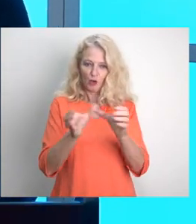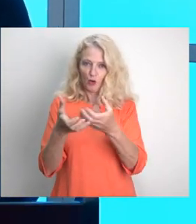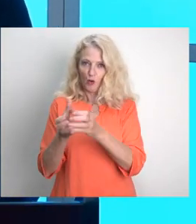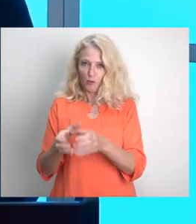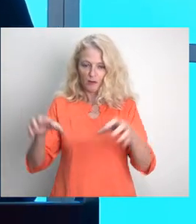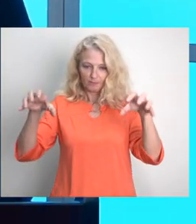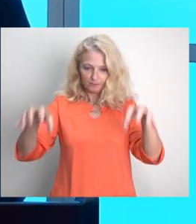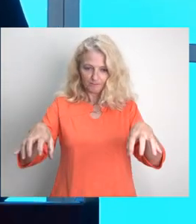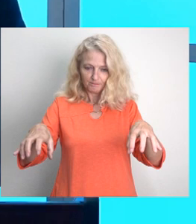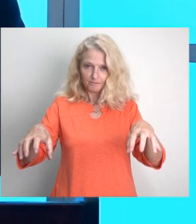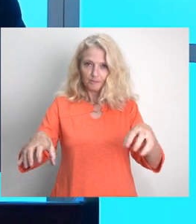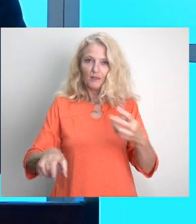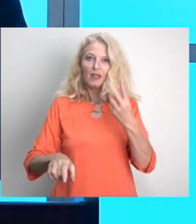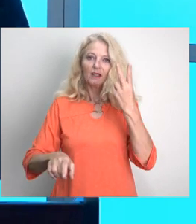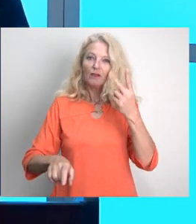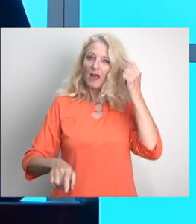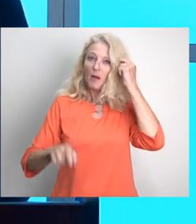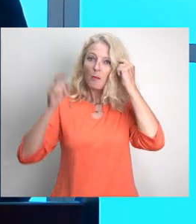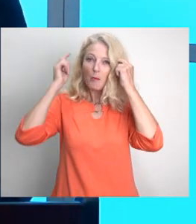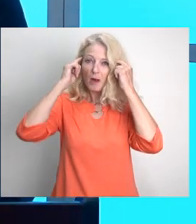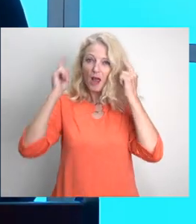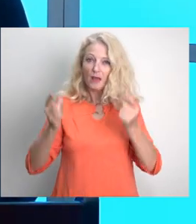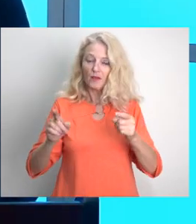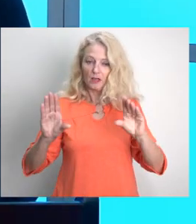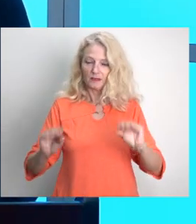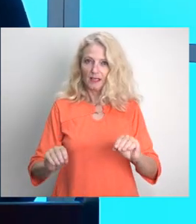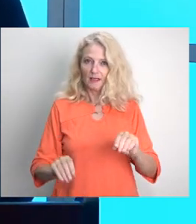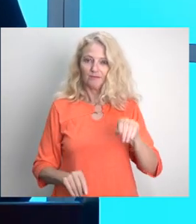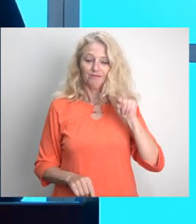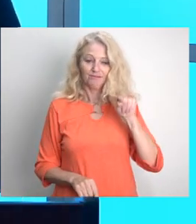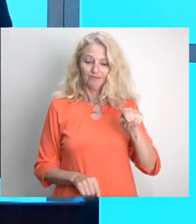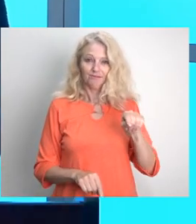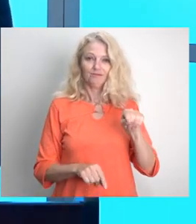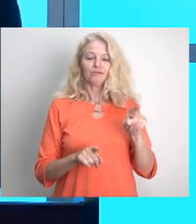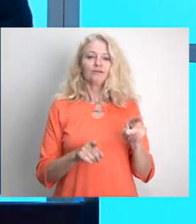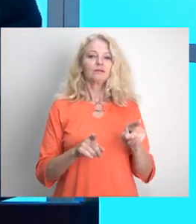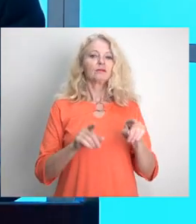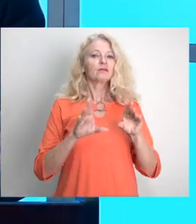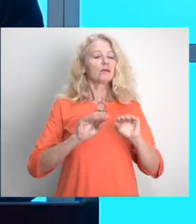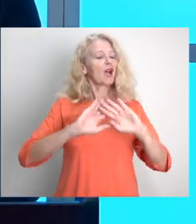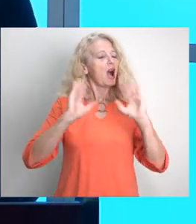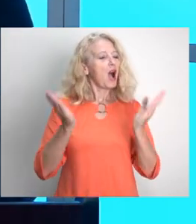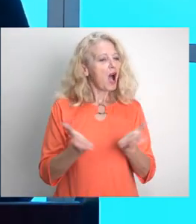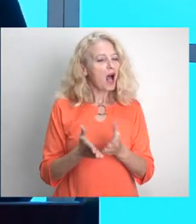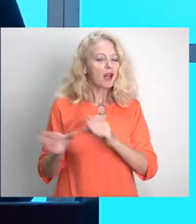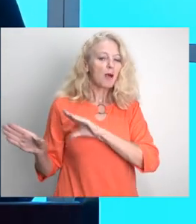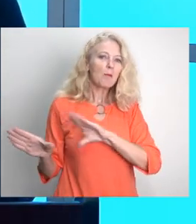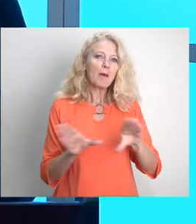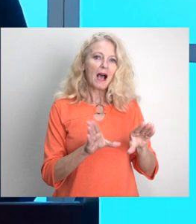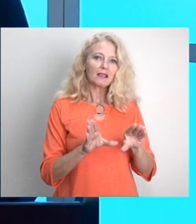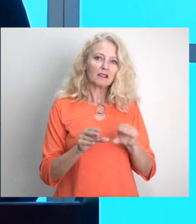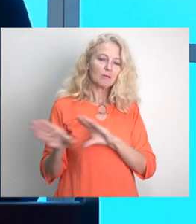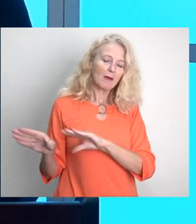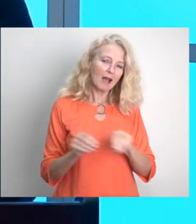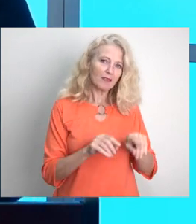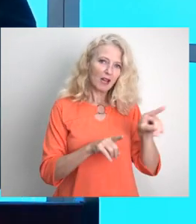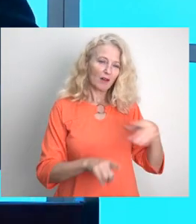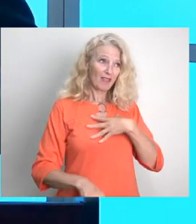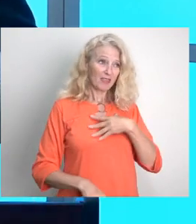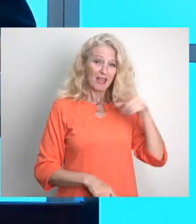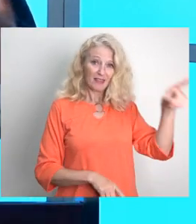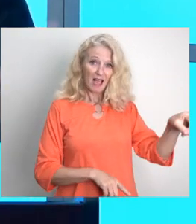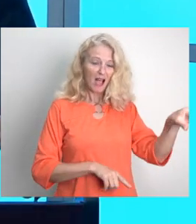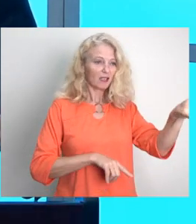geïnstalleerd waar wij twee trajecten parallel aan het belopen zijn. Eén, wij zijn alle maatregelen aan het inventariseren